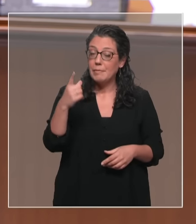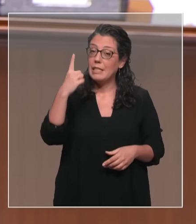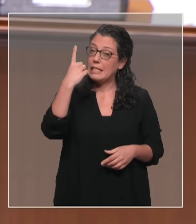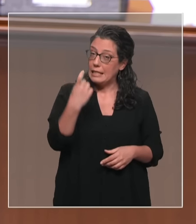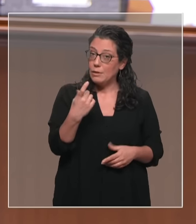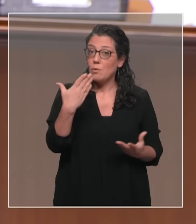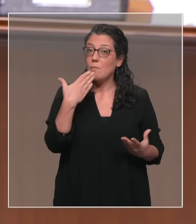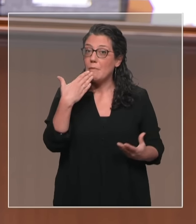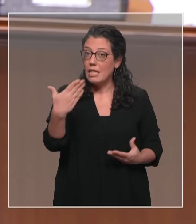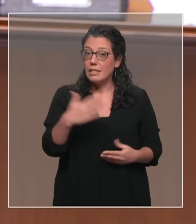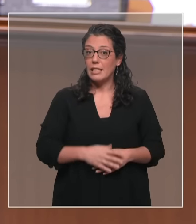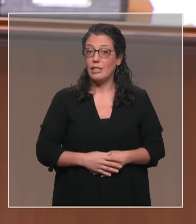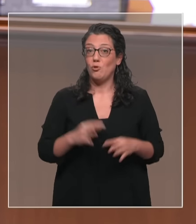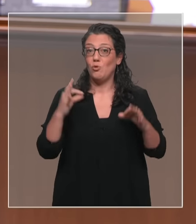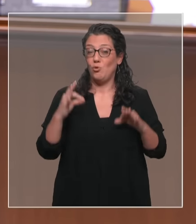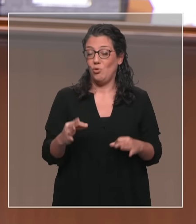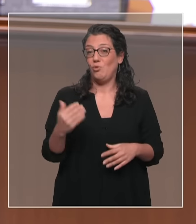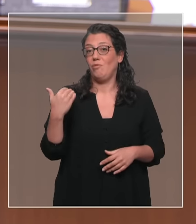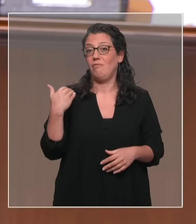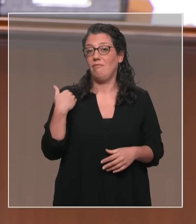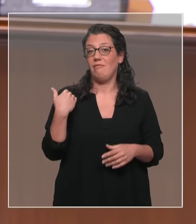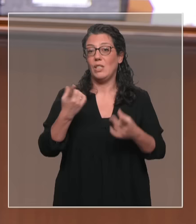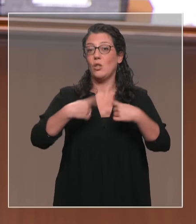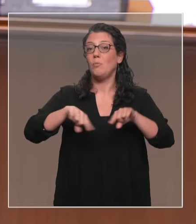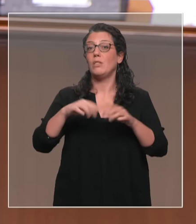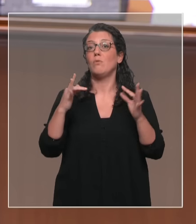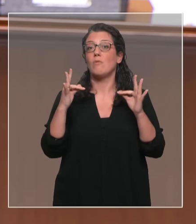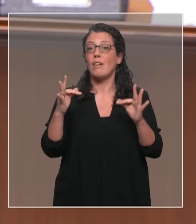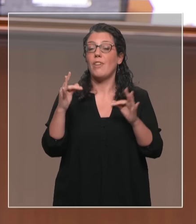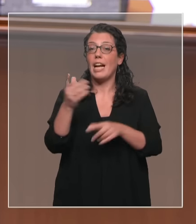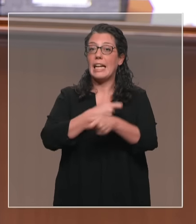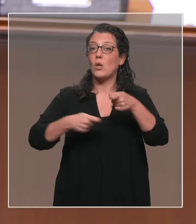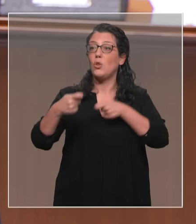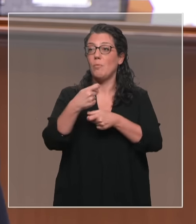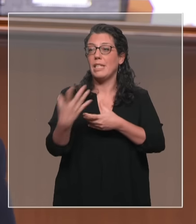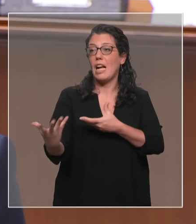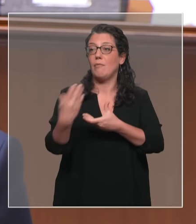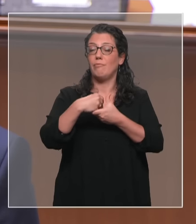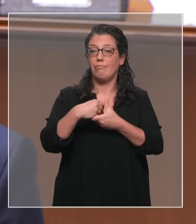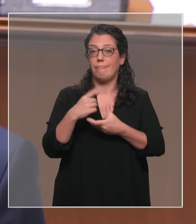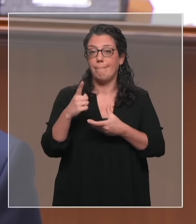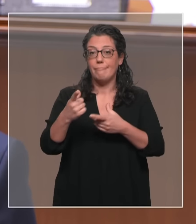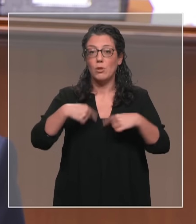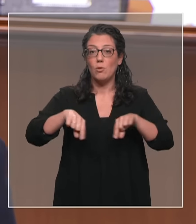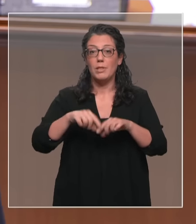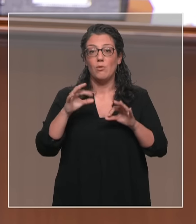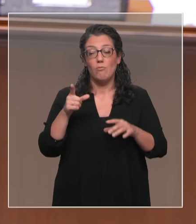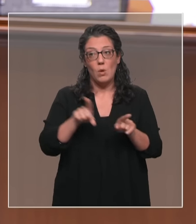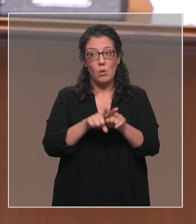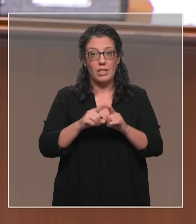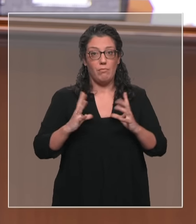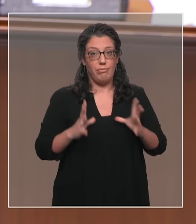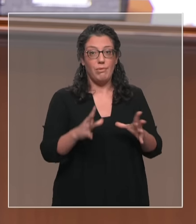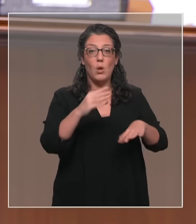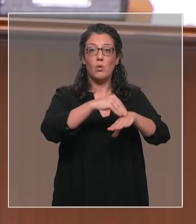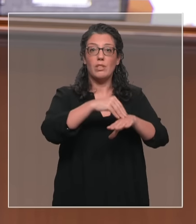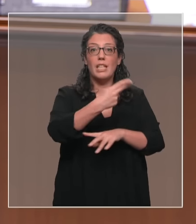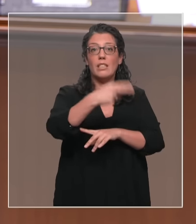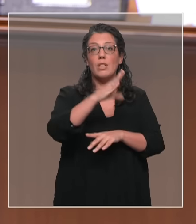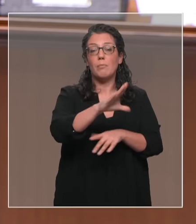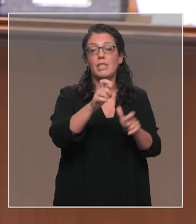votre question. Nous avons siégé ensemble sur les bancs de la Commission des affaires économiques et je connais votre engagement aussi au travers du Conseil national de l'industrie pour soutenir